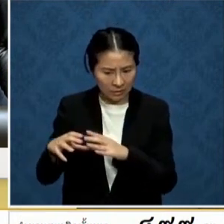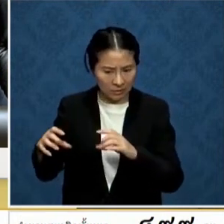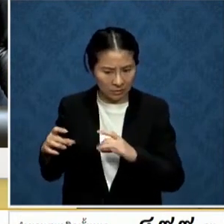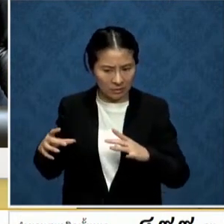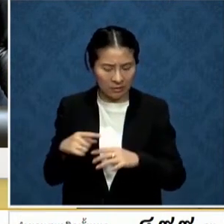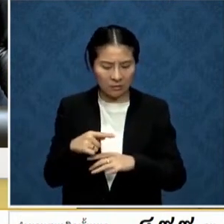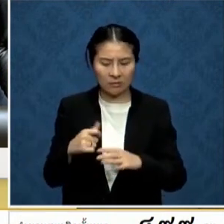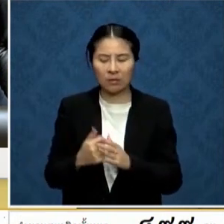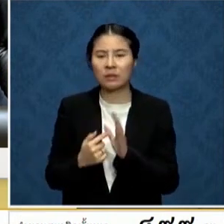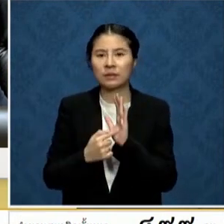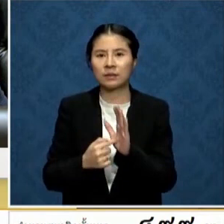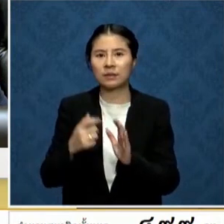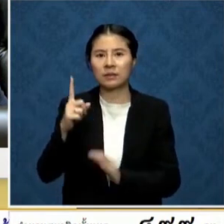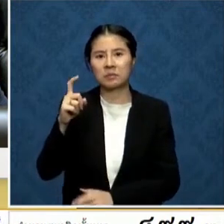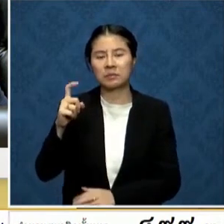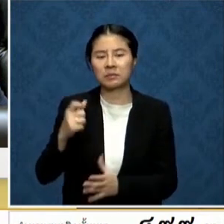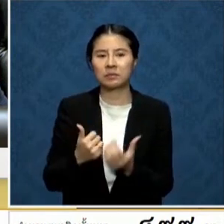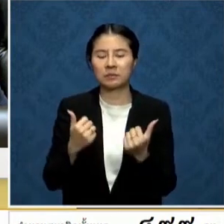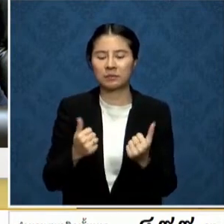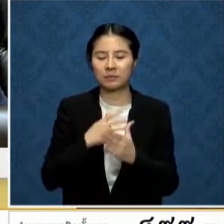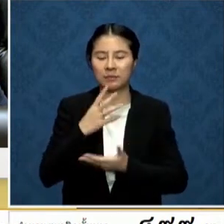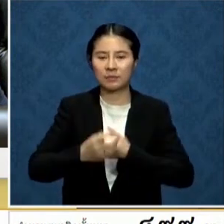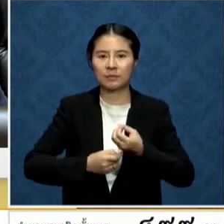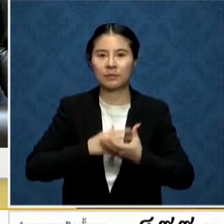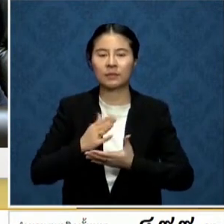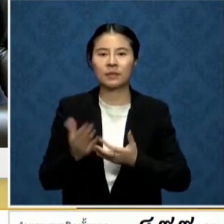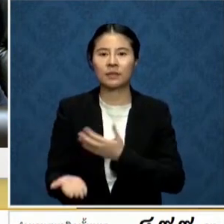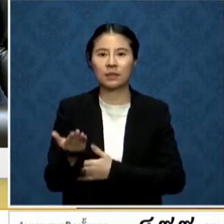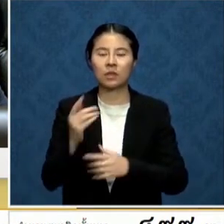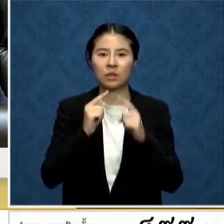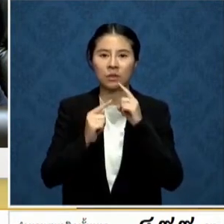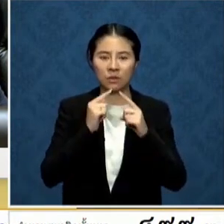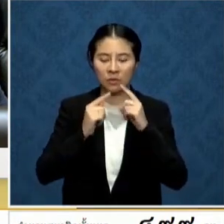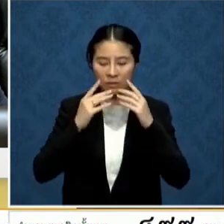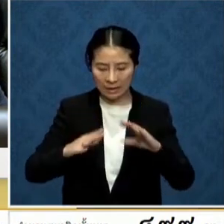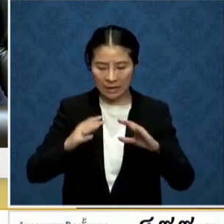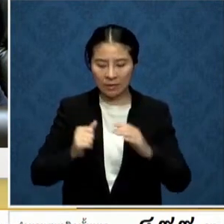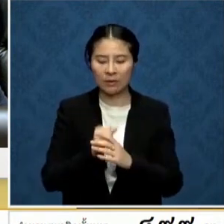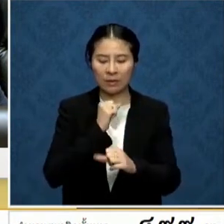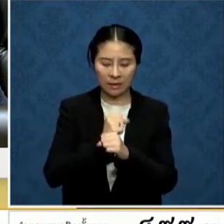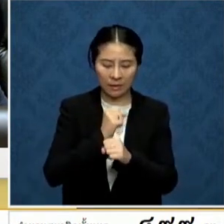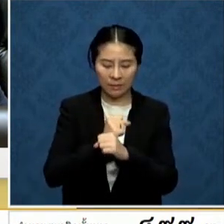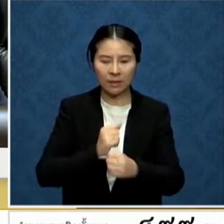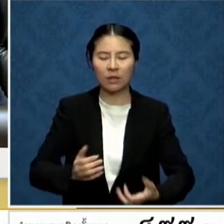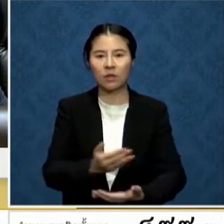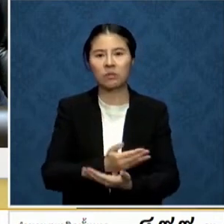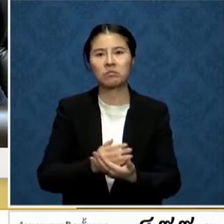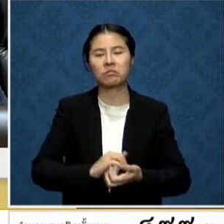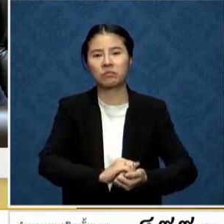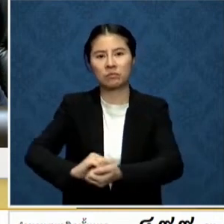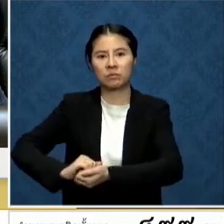โดยที่ยังไม่ได้มีข้อเสนออะไรเพิ่มเติมผ่านการอภิปรายของท่านทั้งที่ตอนเช้าเราก็คุยกันว่าอยากให้สภาทำงานร่วมกันของสสทั้ง 2